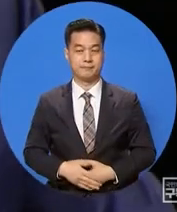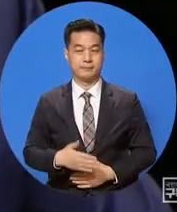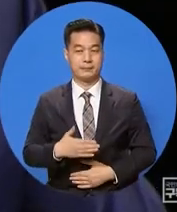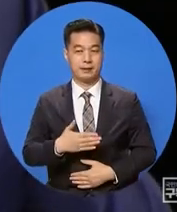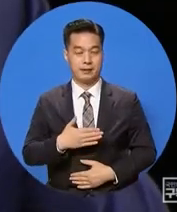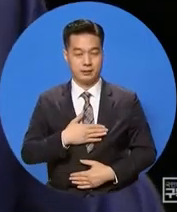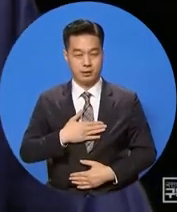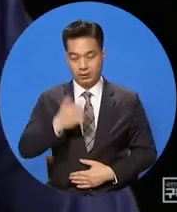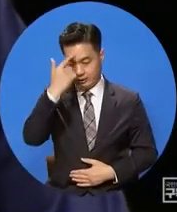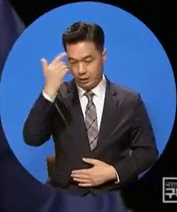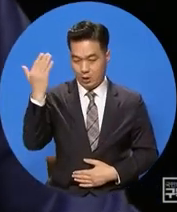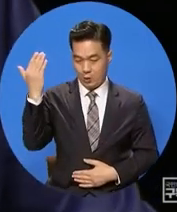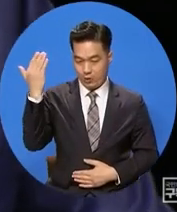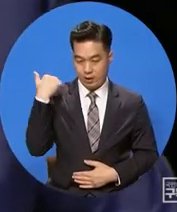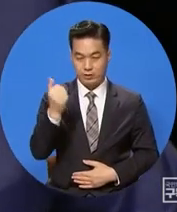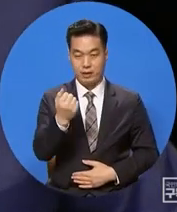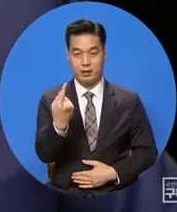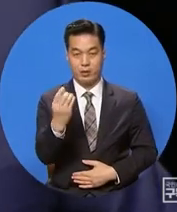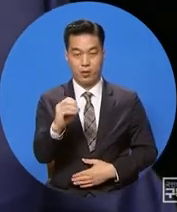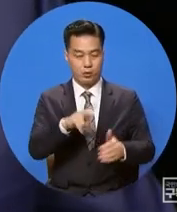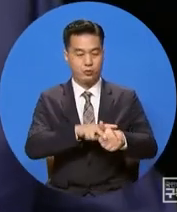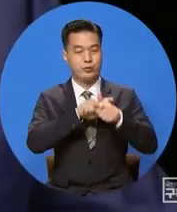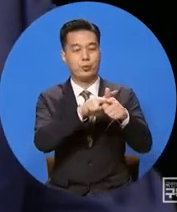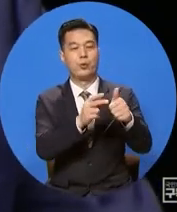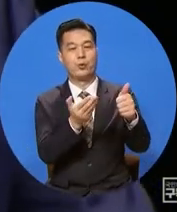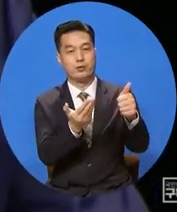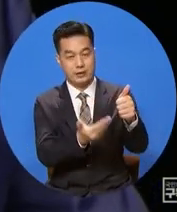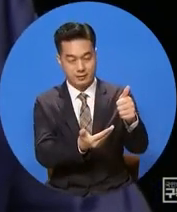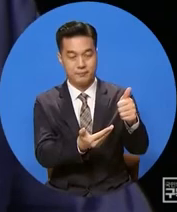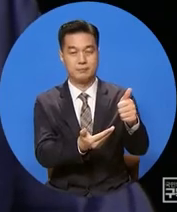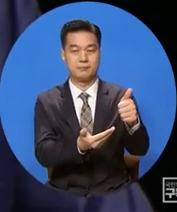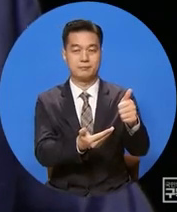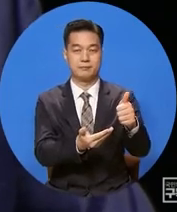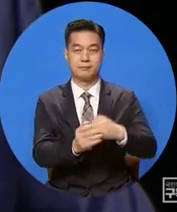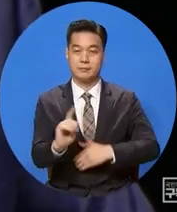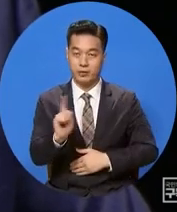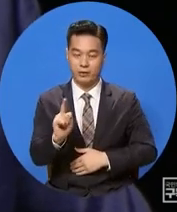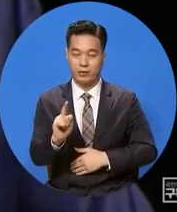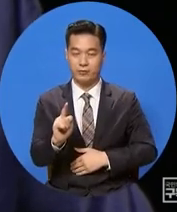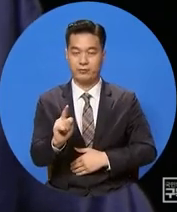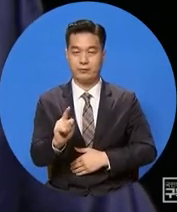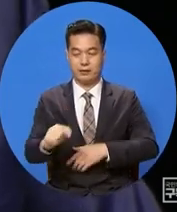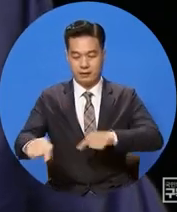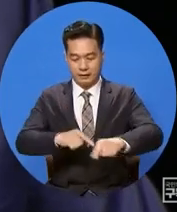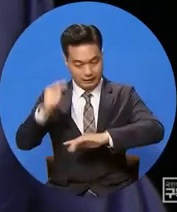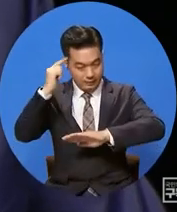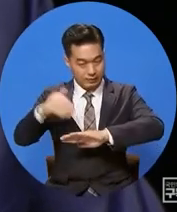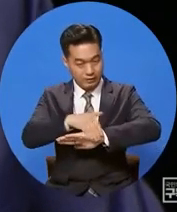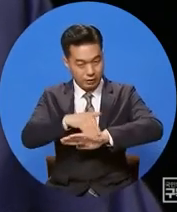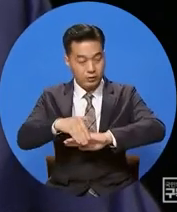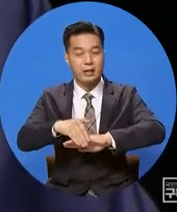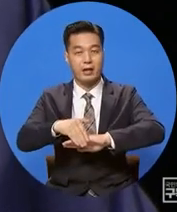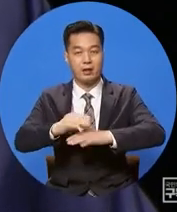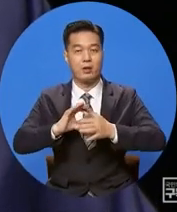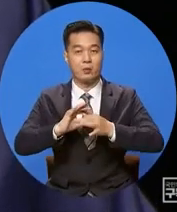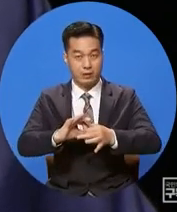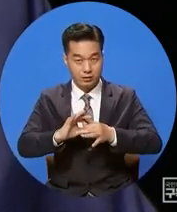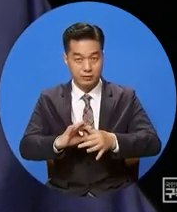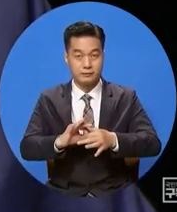뭐 이 과거에 우리 홍 후보님이 그 어떤 개별 정책에 대해서 뭐